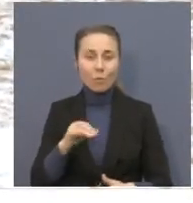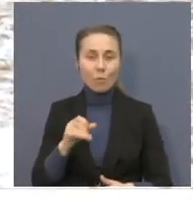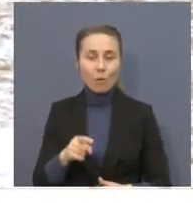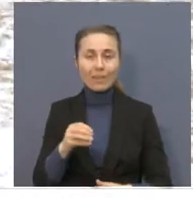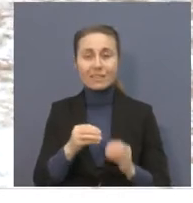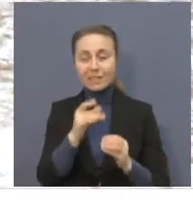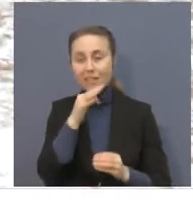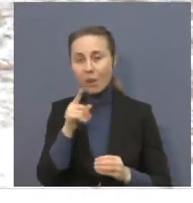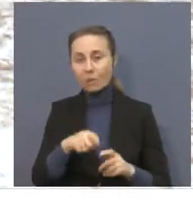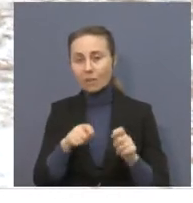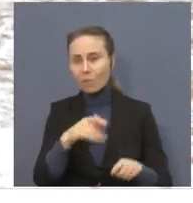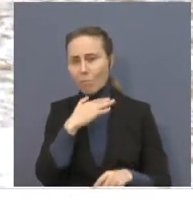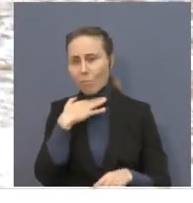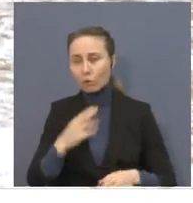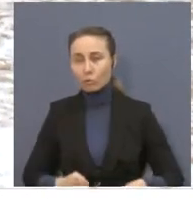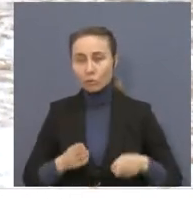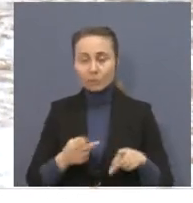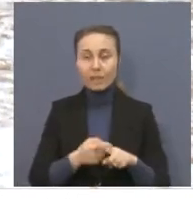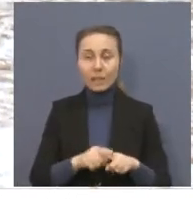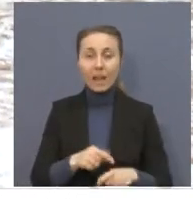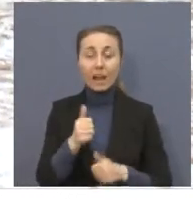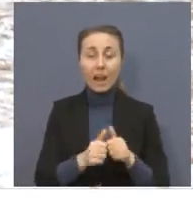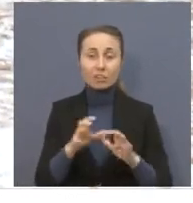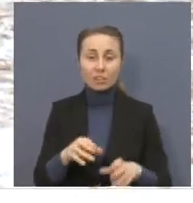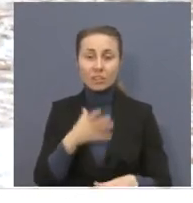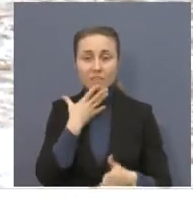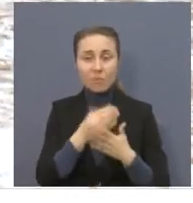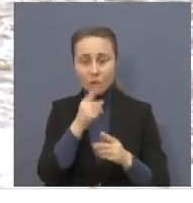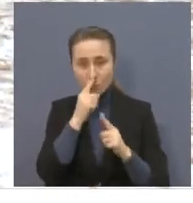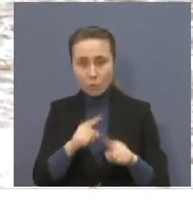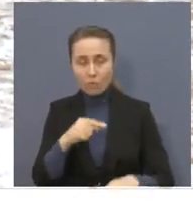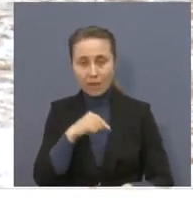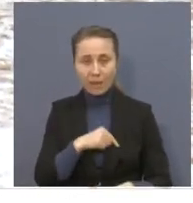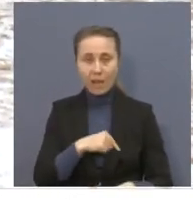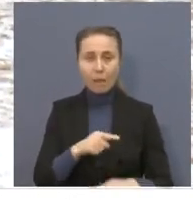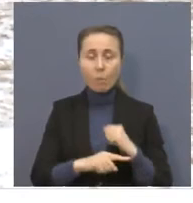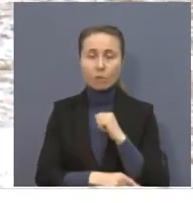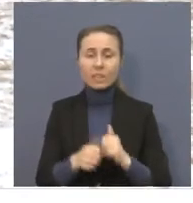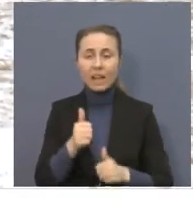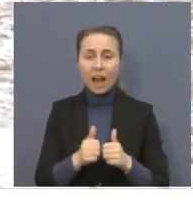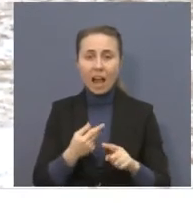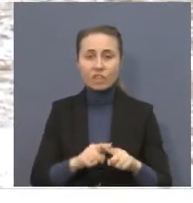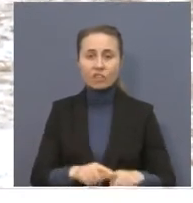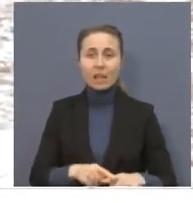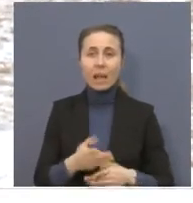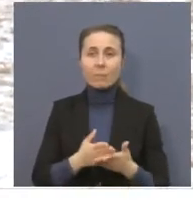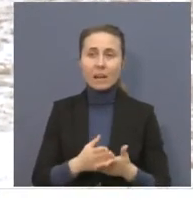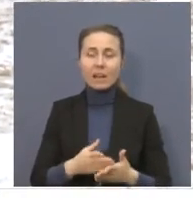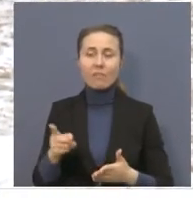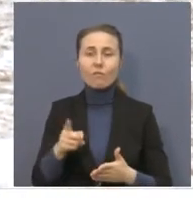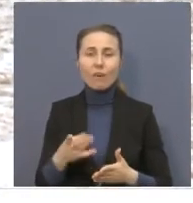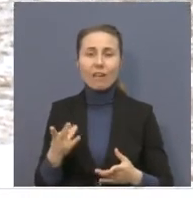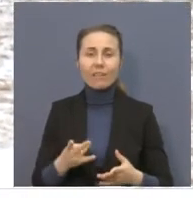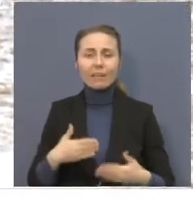лет. Он раскрыл множество преступлений. У каждой собаки свой особенный характер. После каждой операции Муху нужно хвалить, ухаживать за